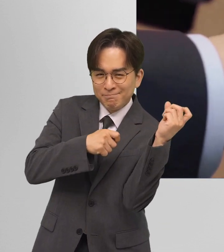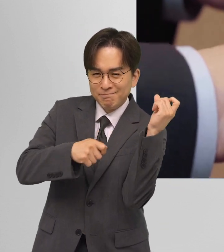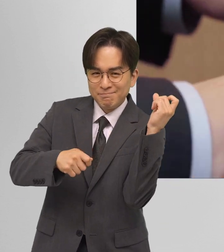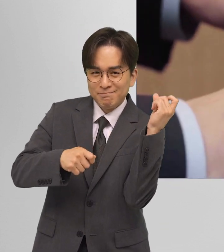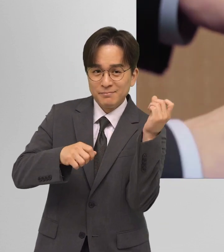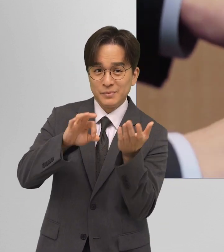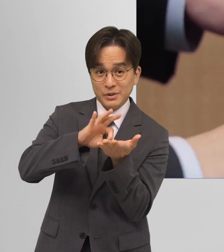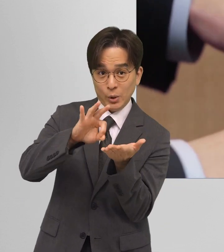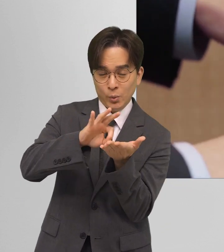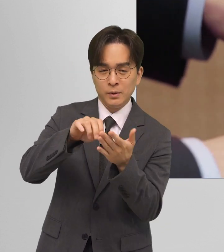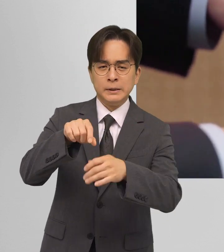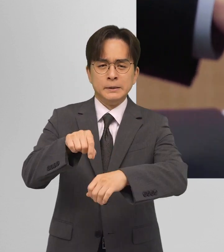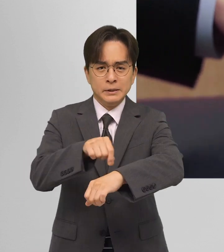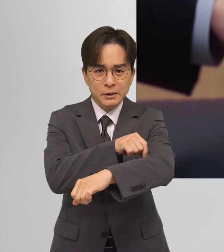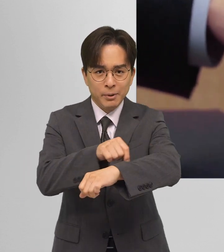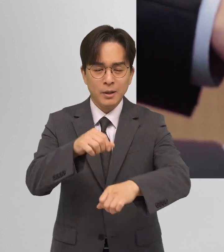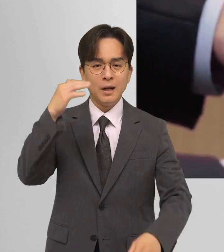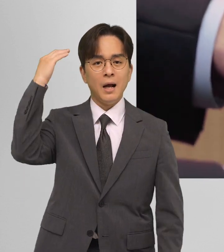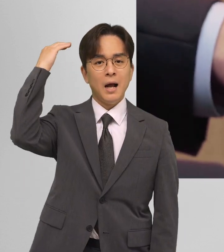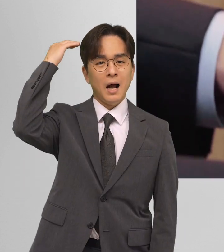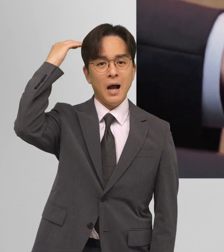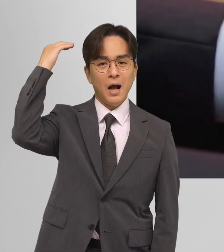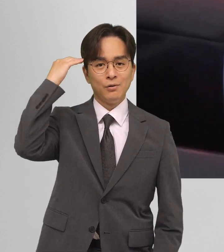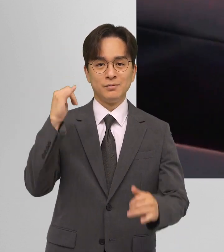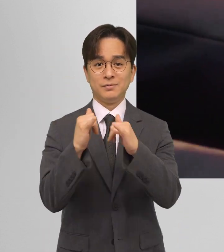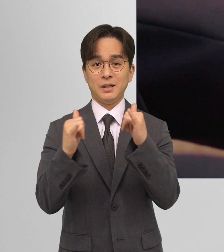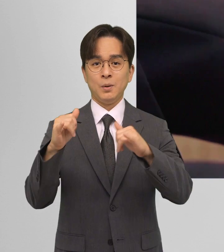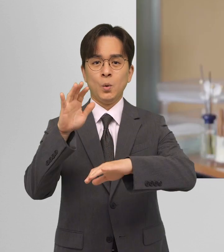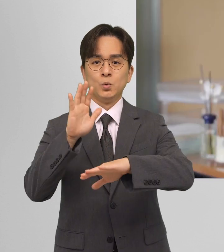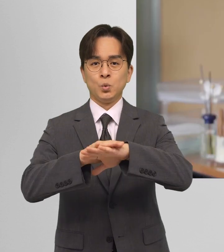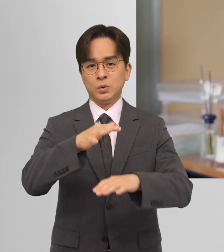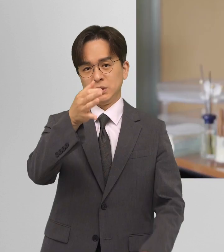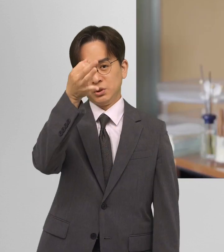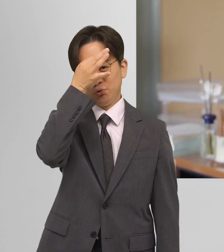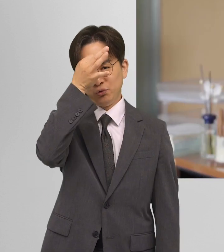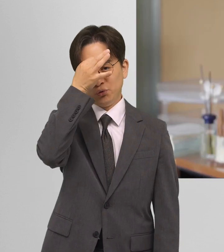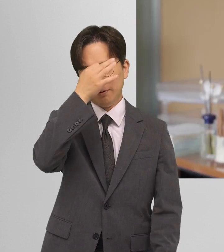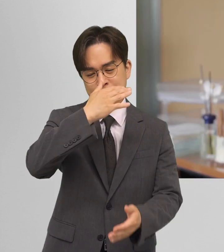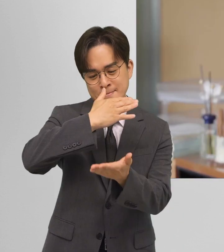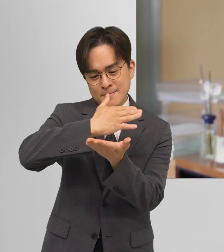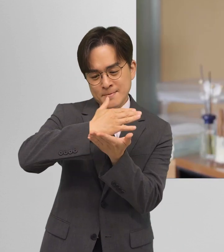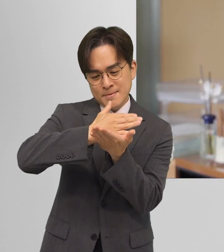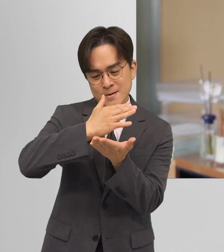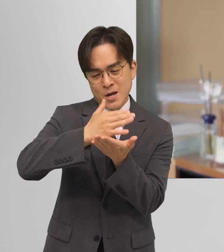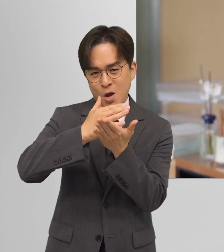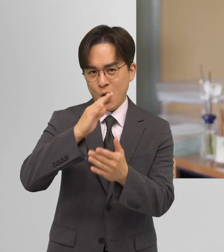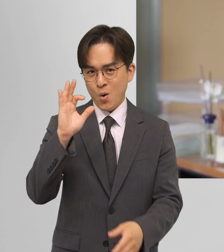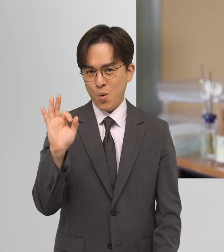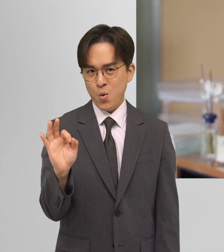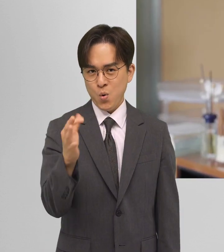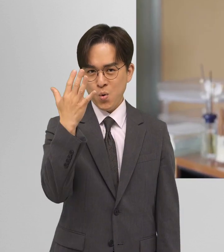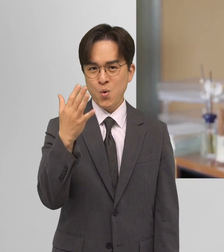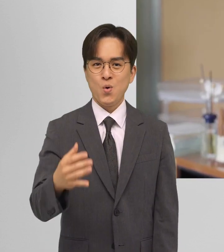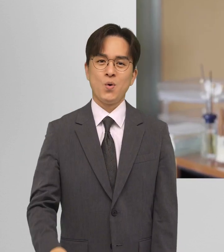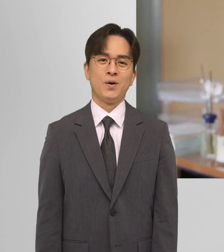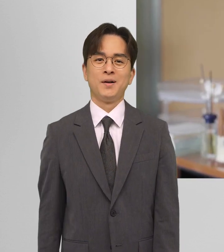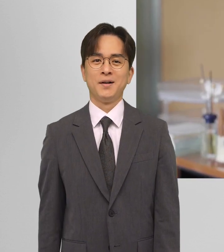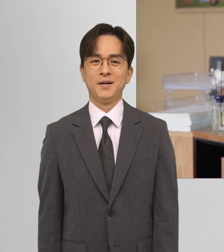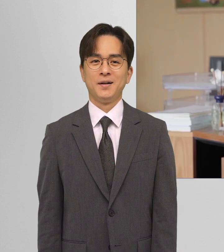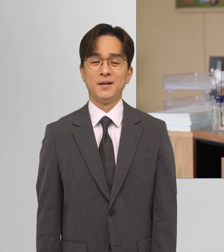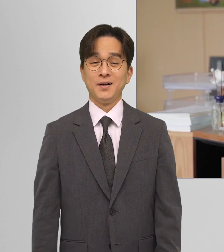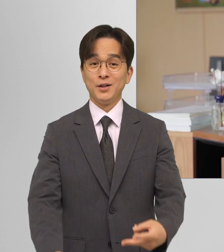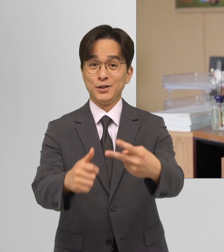갖고 다뤄지는 것은 아니고 손재주가 있어야 되는데, 손재주도 굉장히 많은 것 같은 생각이